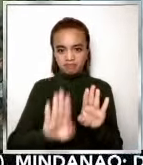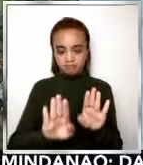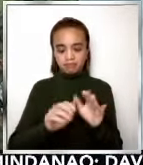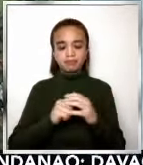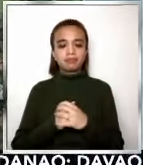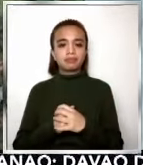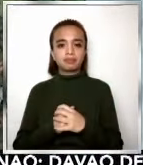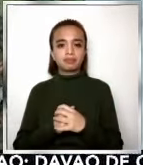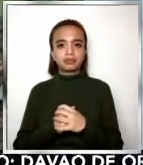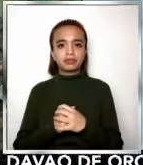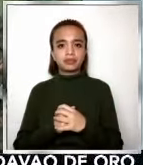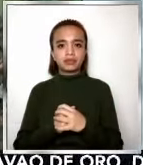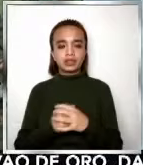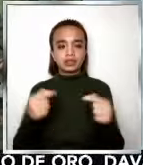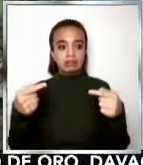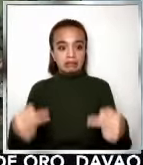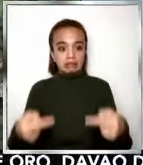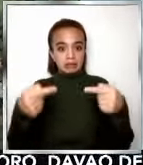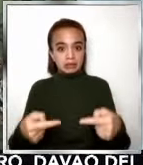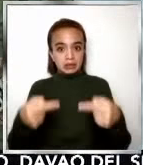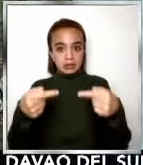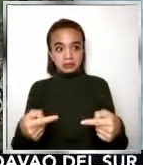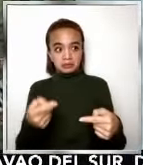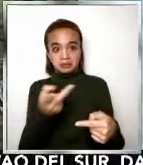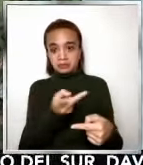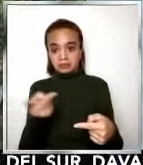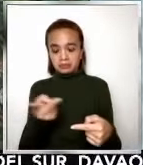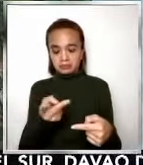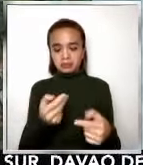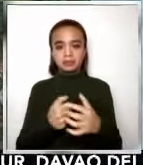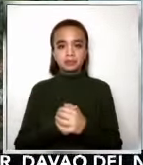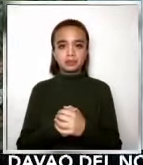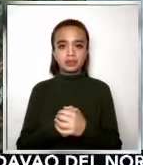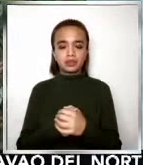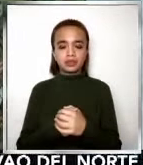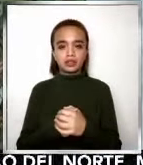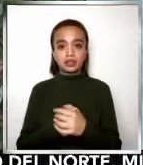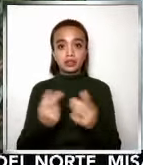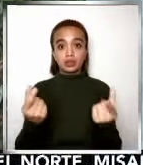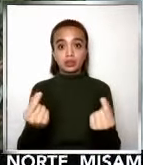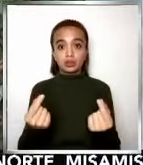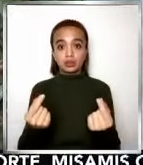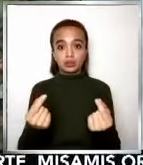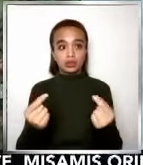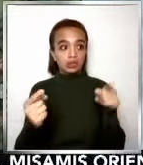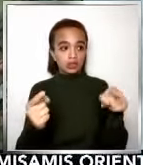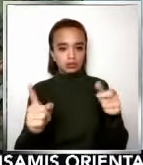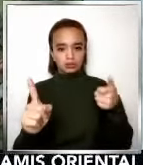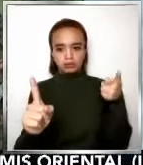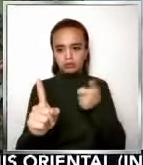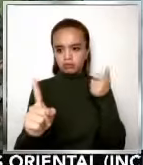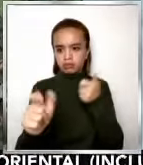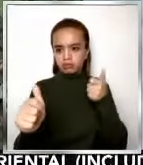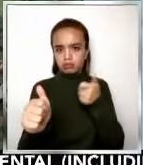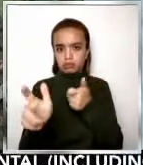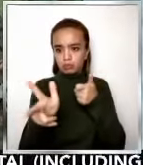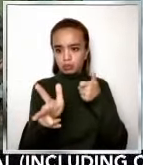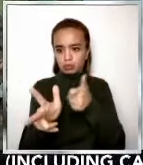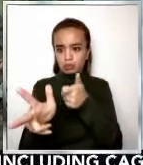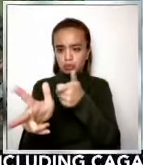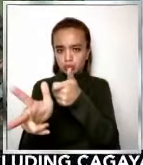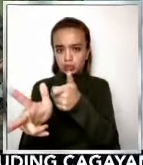Nagkainitan, nagtalo sila. Ngayon, ang mga ito, hinabol pa yung tricycle. No? So doon, nagkababaan, pinalo